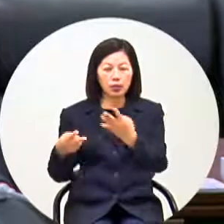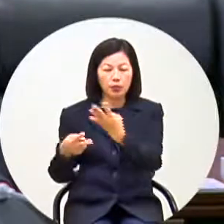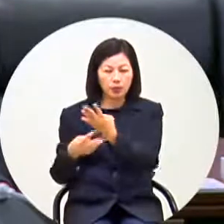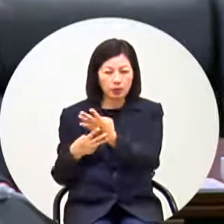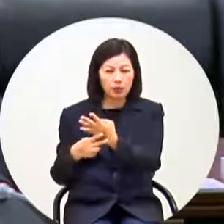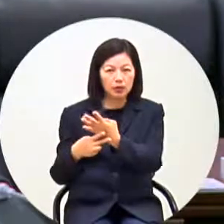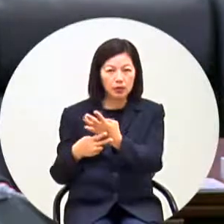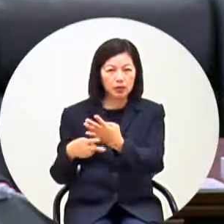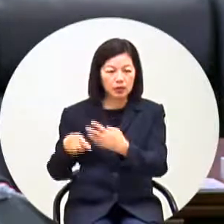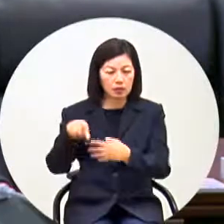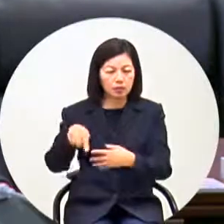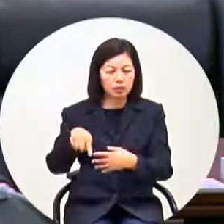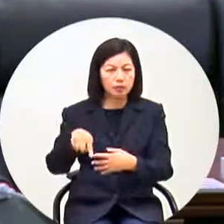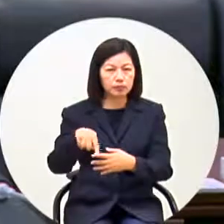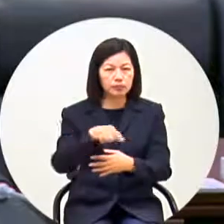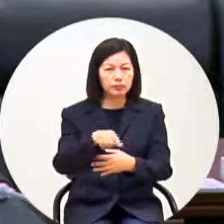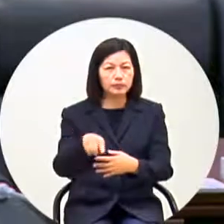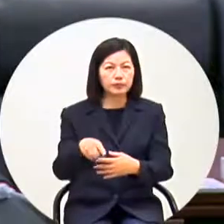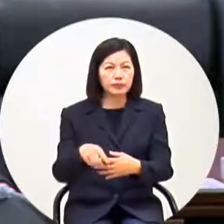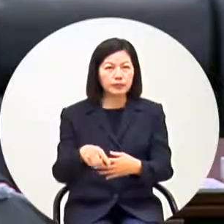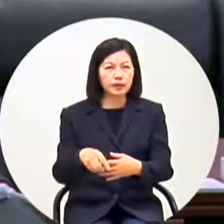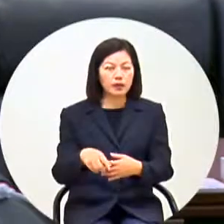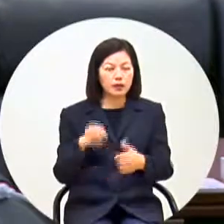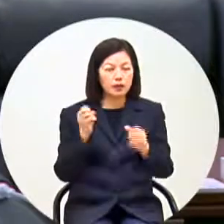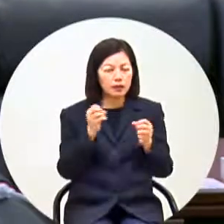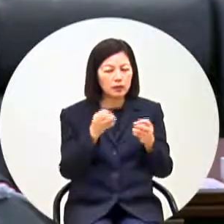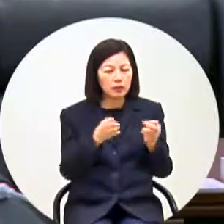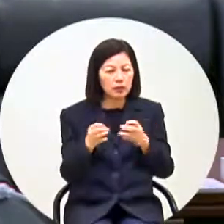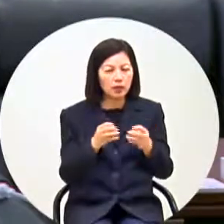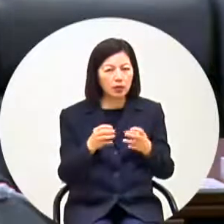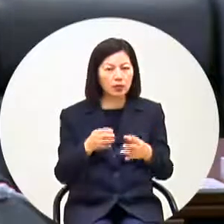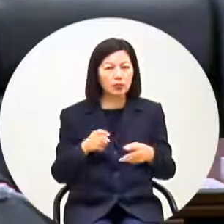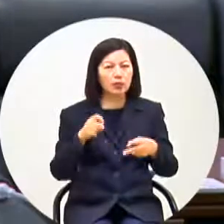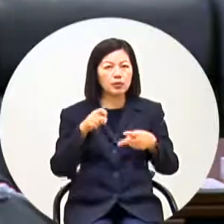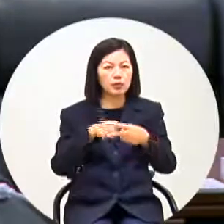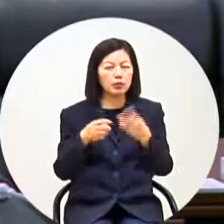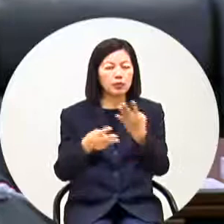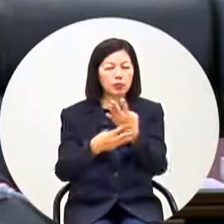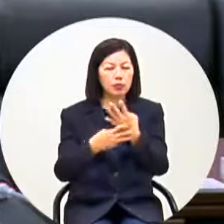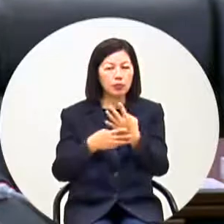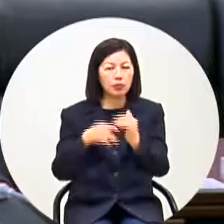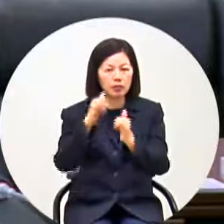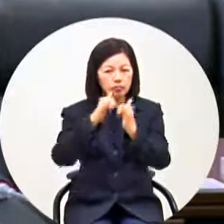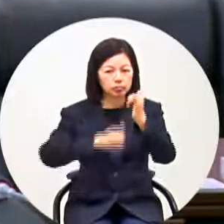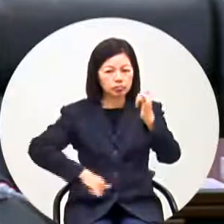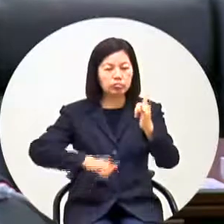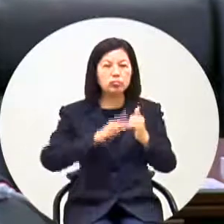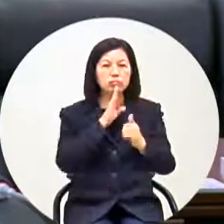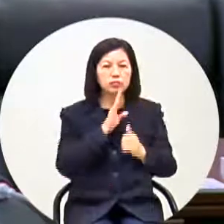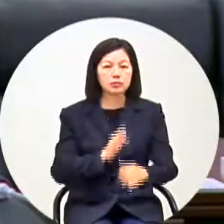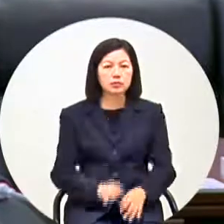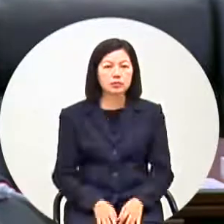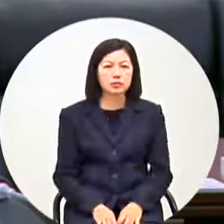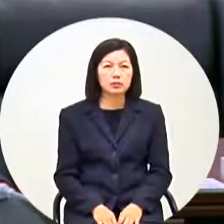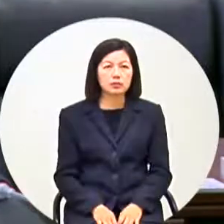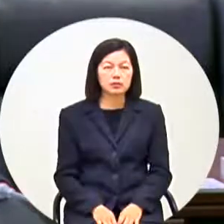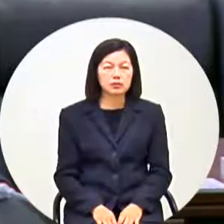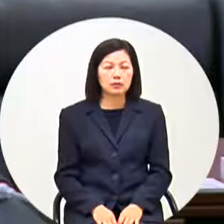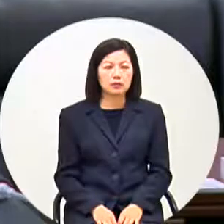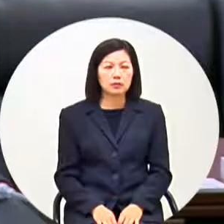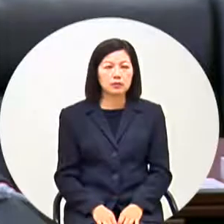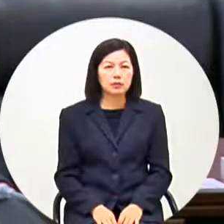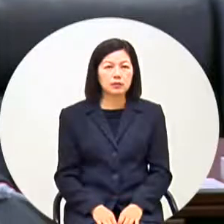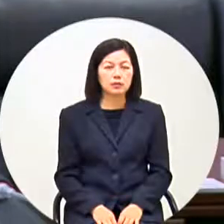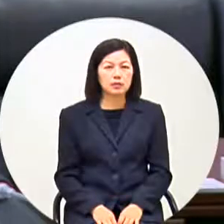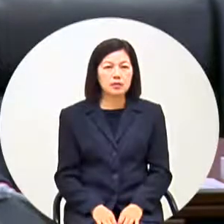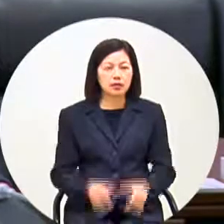的工业历史。那我想我们高雄一再想要转变成为一个观光